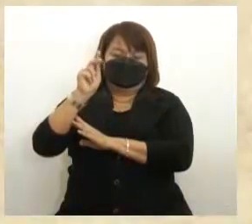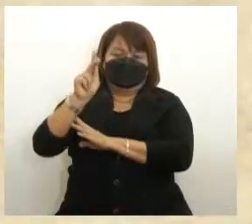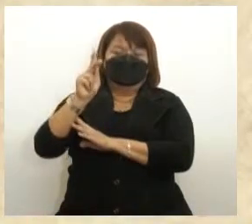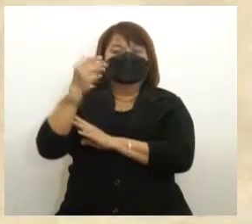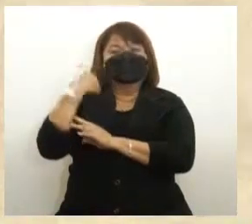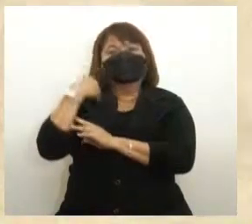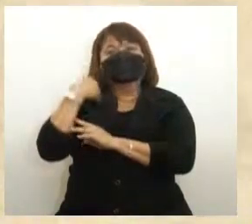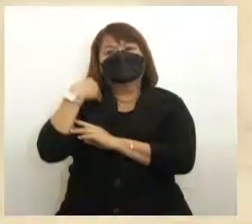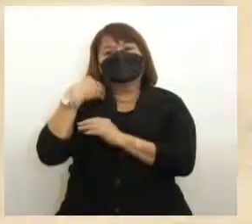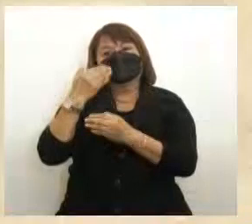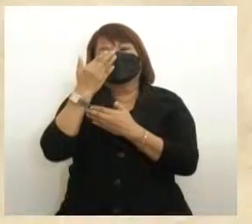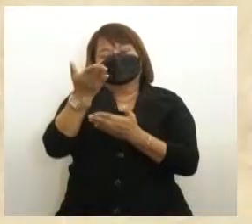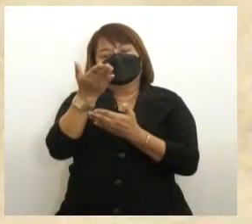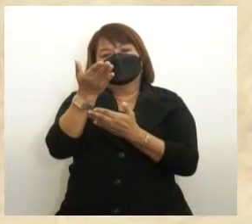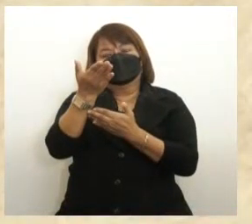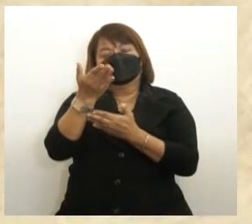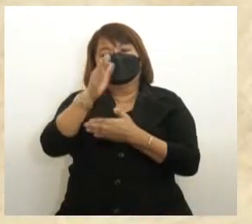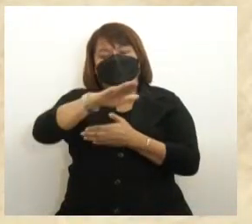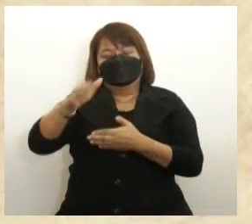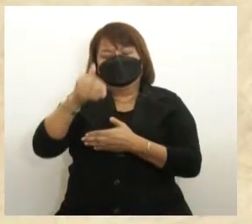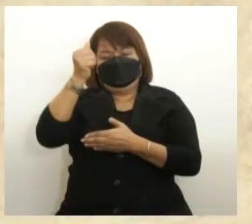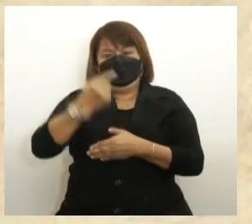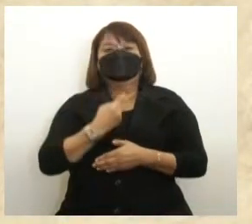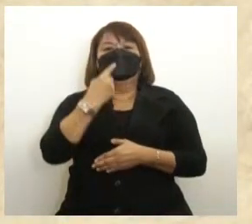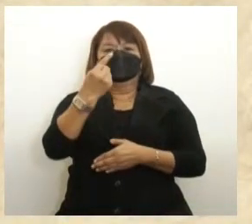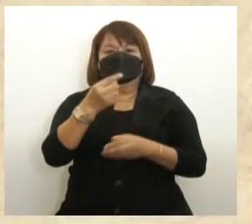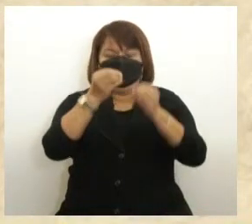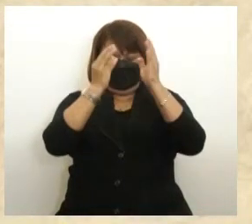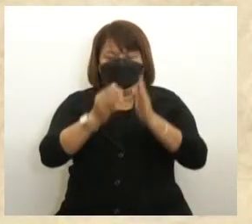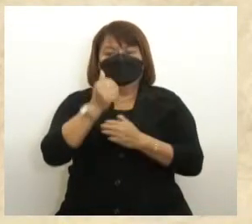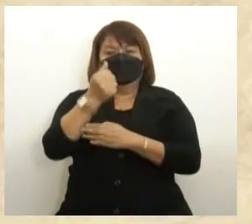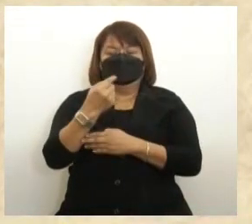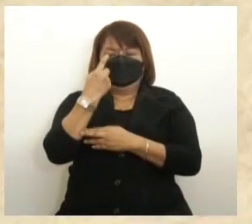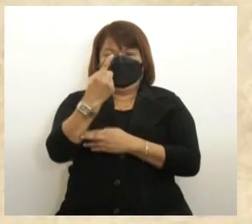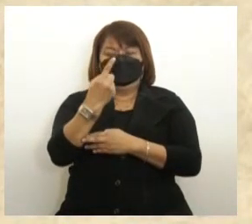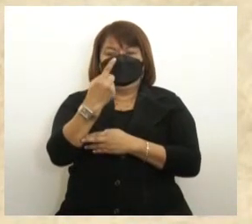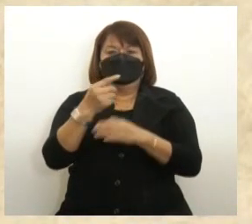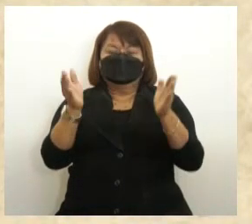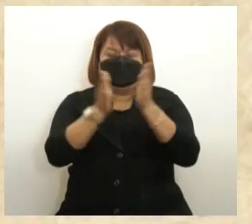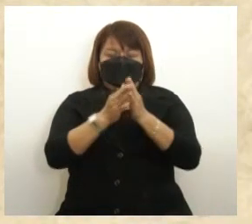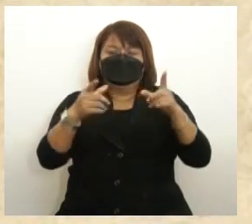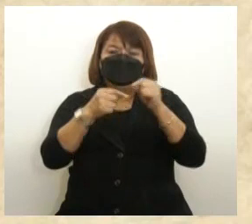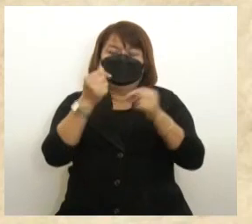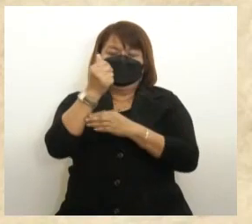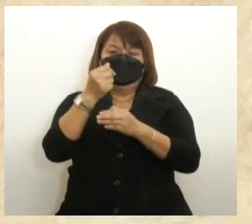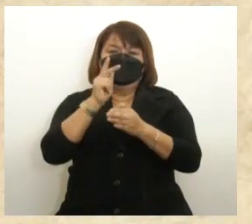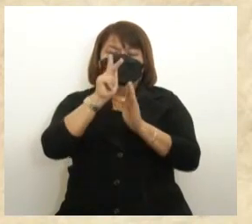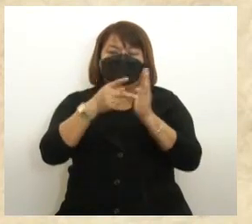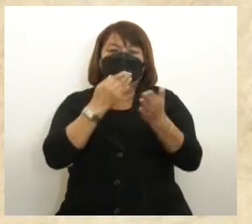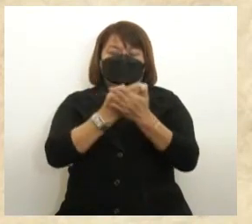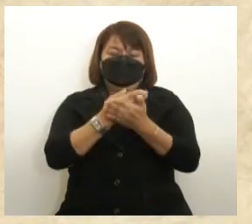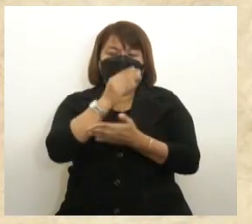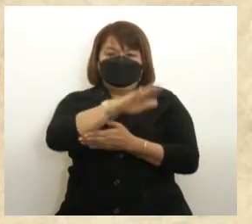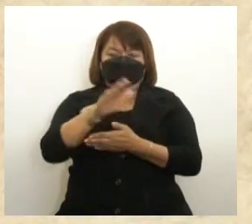คะกับอีกหนึ่งกิจกรรมที่น่าสนใจค่ะเด็กดียืน1ครูดียืน1ค่ะเป็นการรวบรวมเรื่องราวความดีของนักเรียน